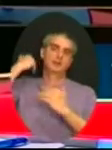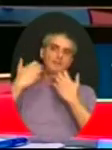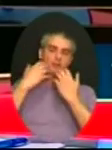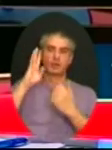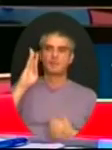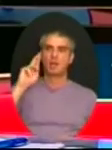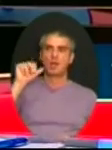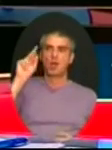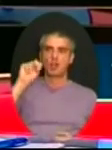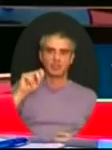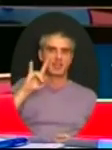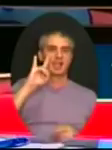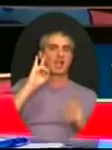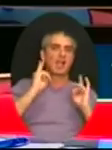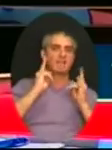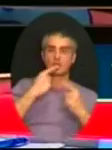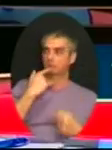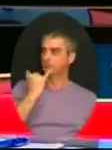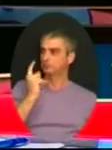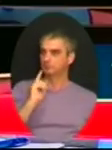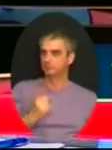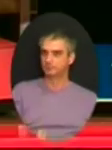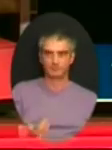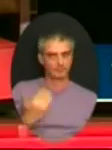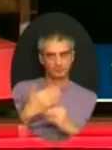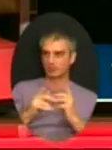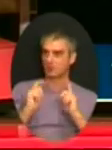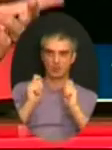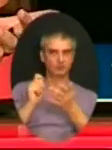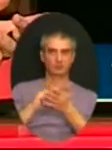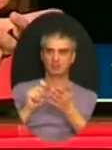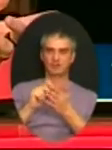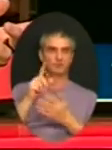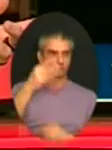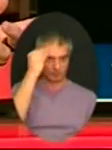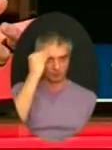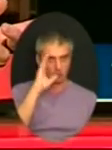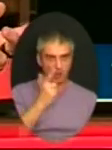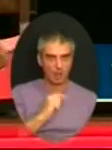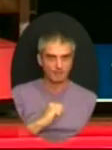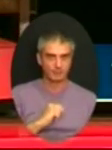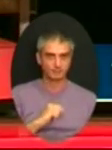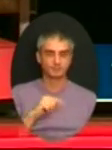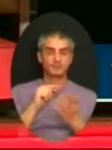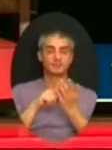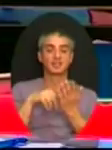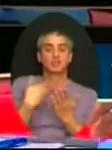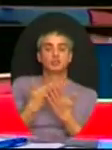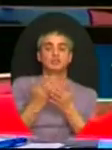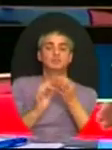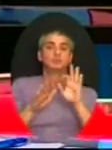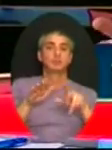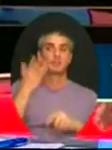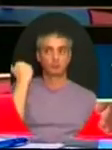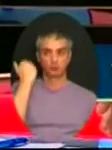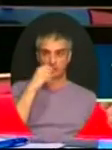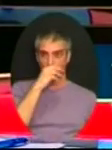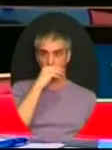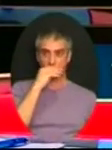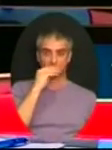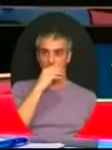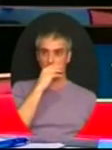ברון חברון, לא פחות. נכון, שצריך להגיד, בסופה לא הוגש כתב אישום נגד... אבל אתה זוכר למה? כי היועץ המשפטי לממשלה אז